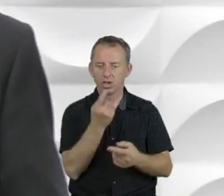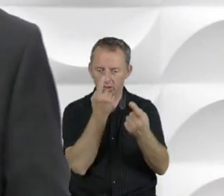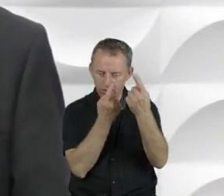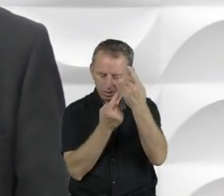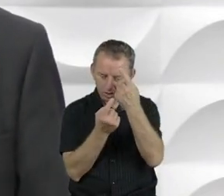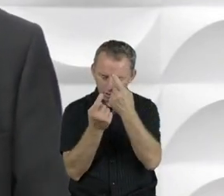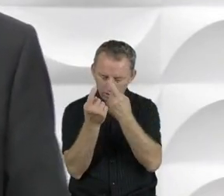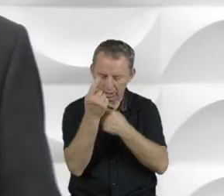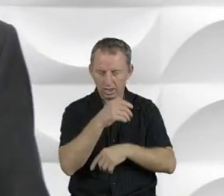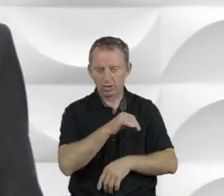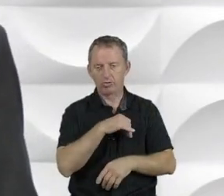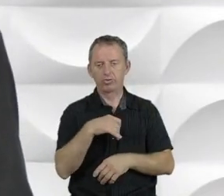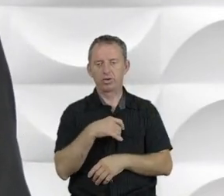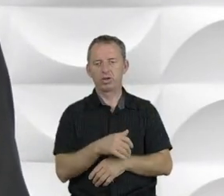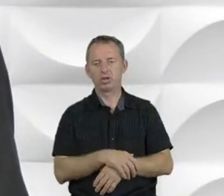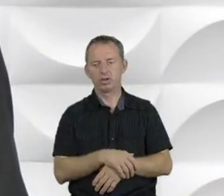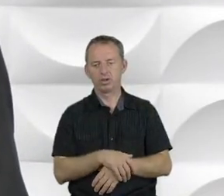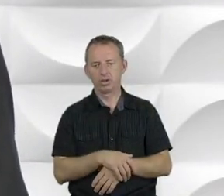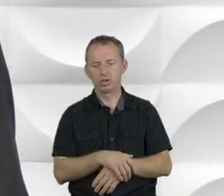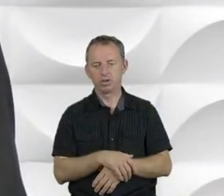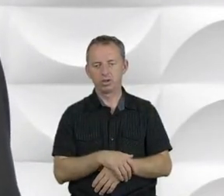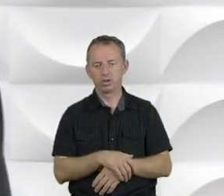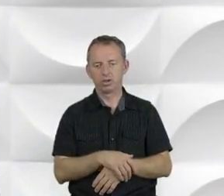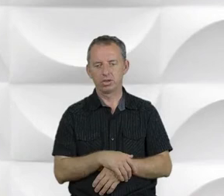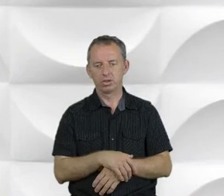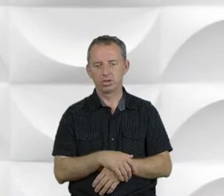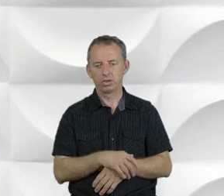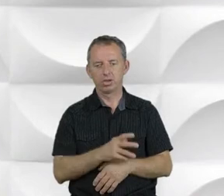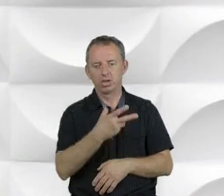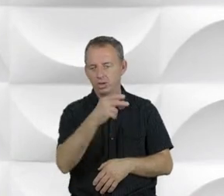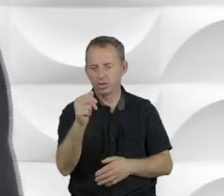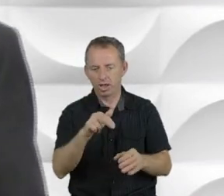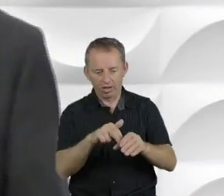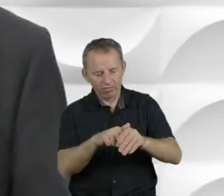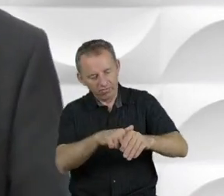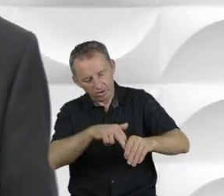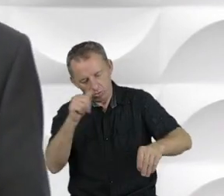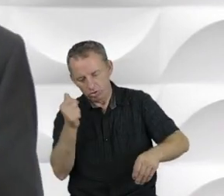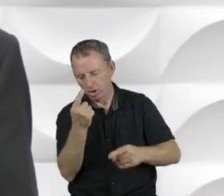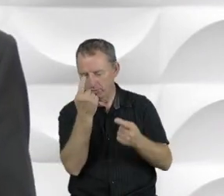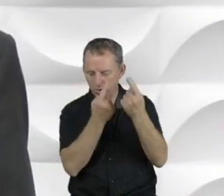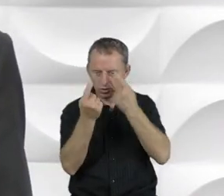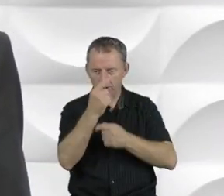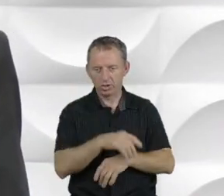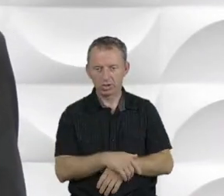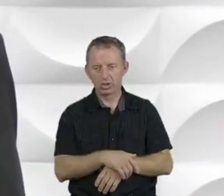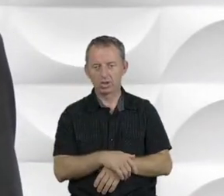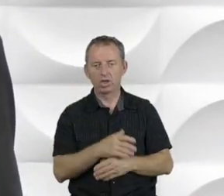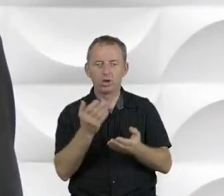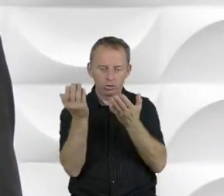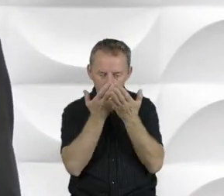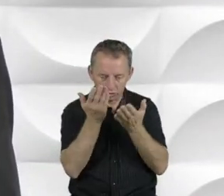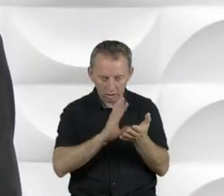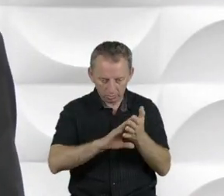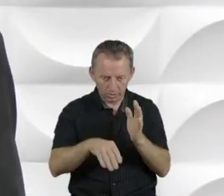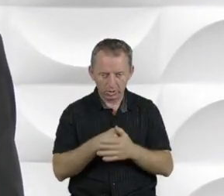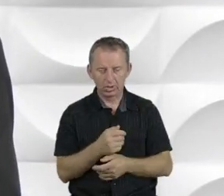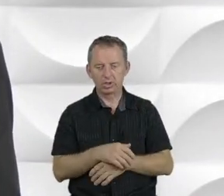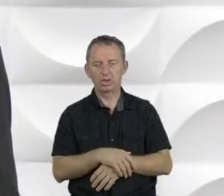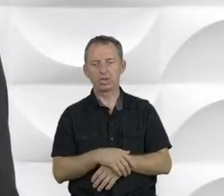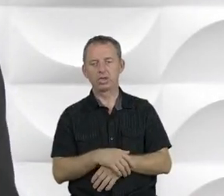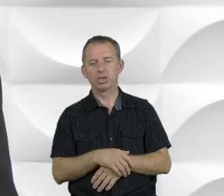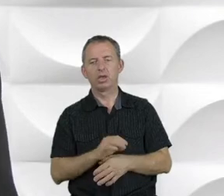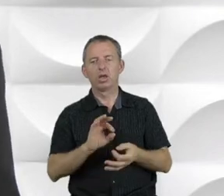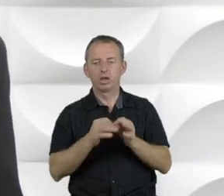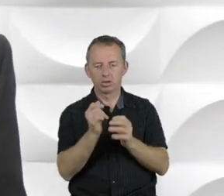Zastanów się. Nie wyłączaj myślenia. gdy czytasz Biblię i